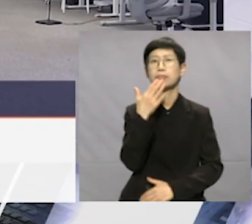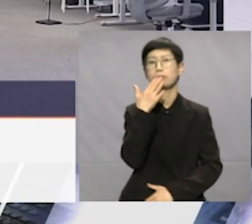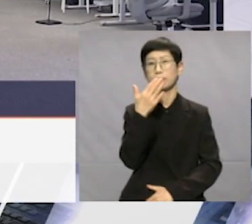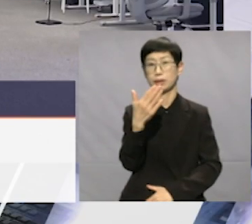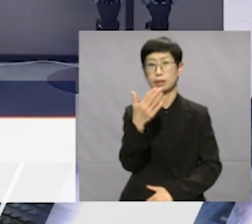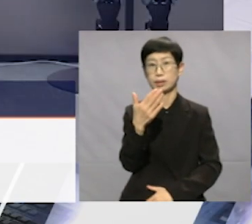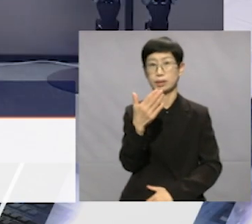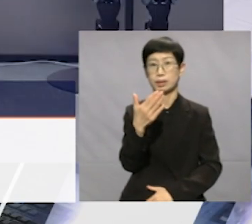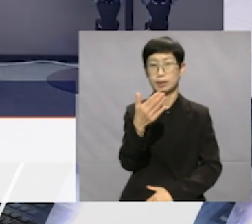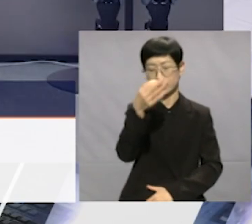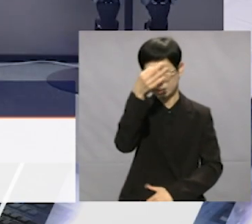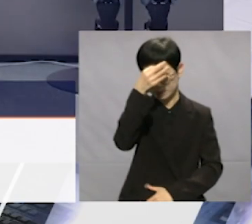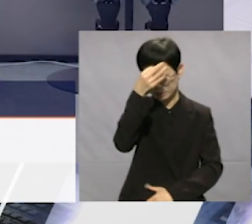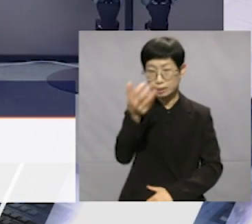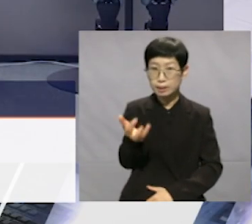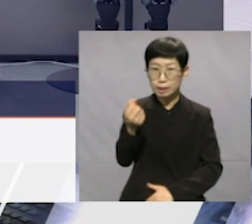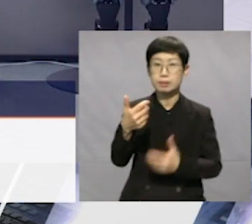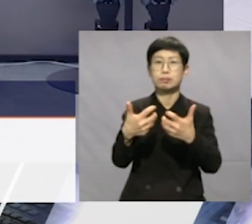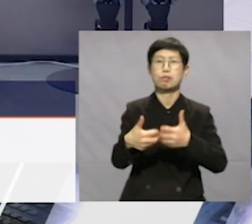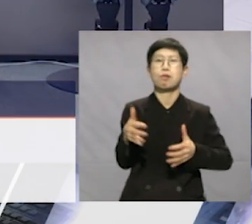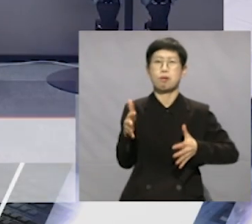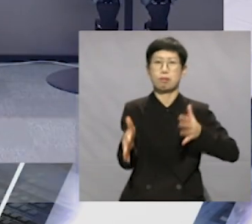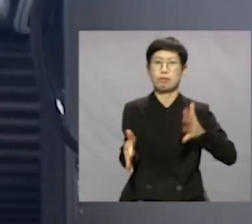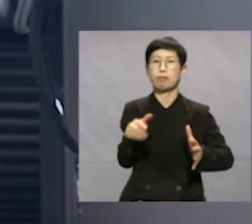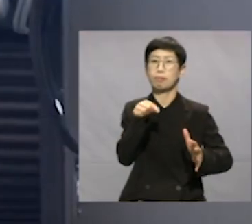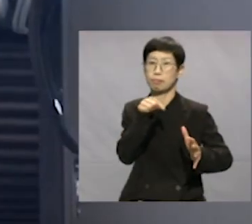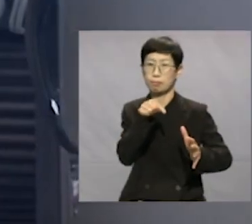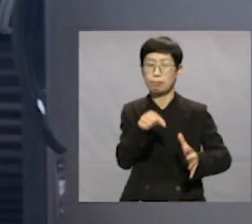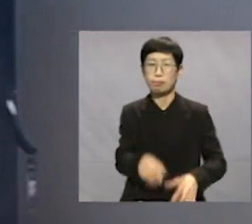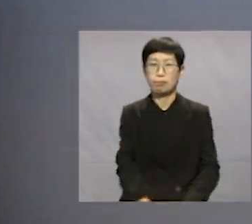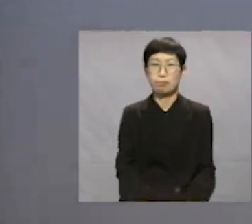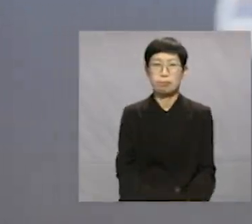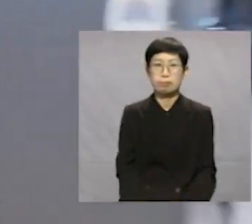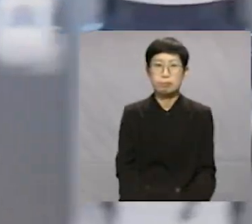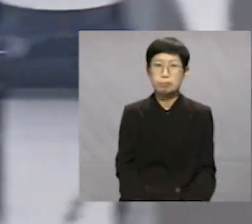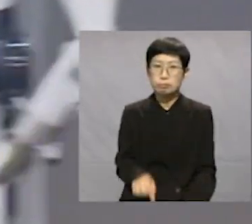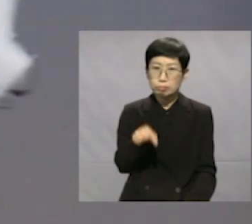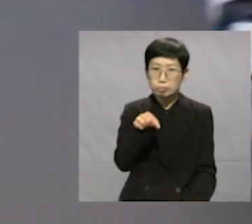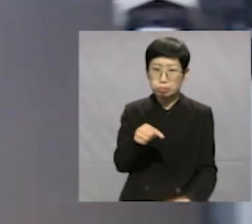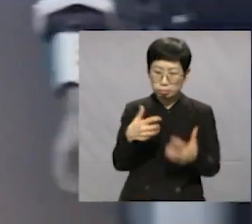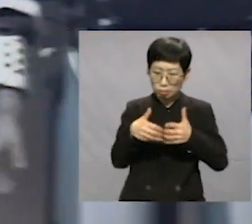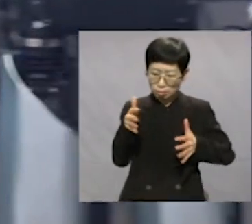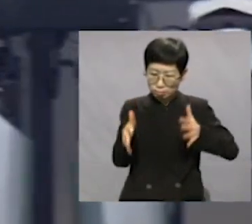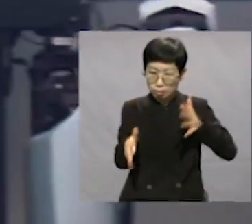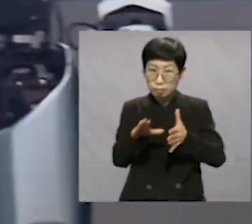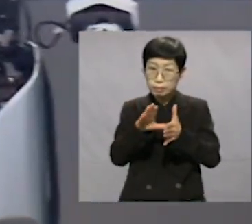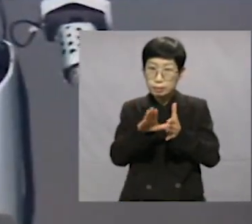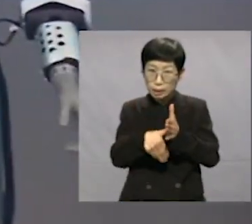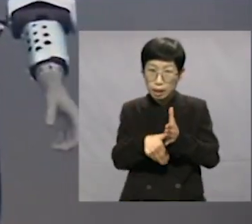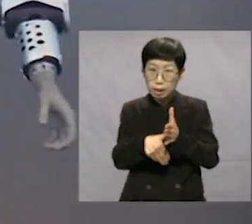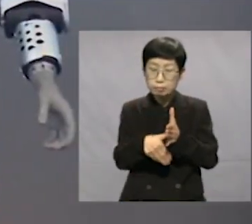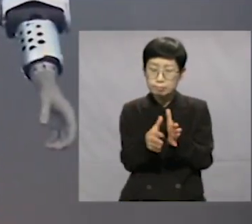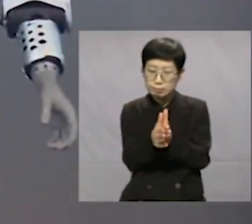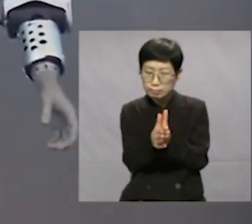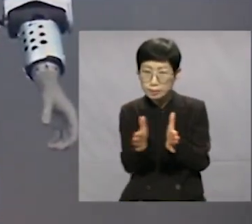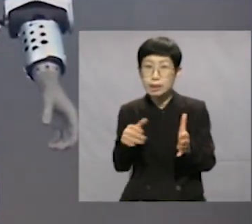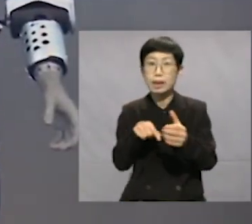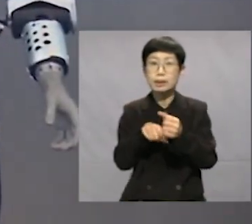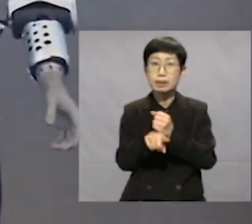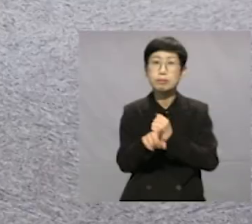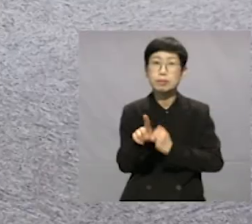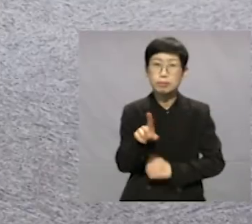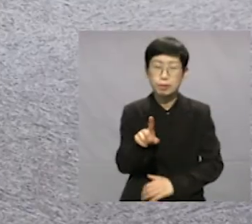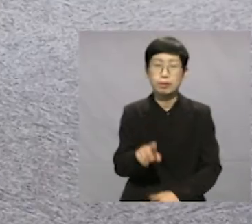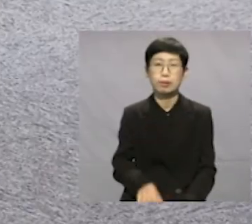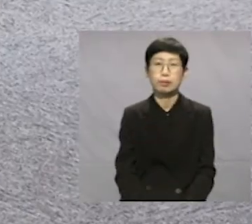갖춘 그 로봇을 얘기를 하는 거거든요. 근데 이제 이게 로봇 시대로 접어들었다는 걸 갖다가 굉장히 상징적인 어떤 언어로 말을